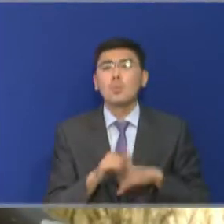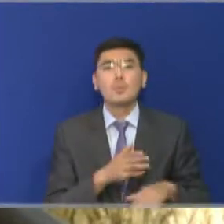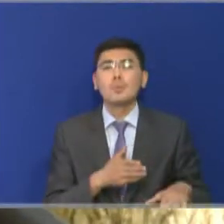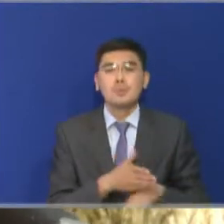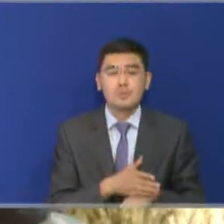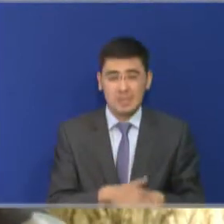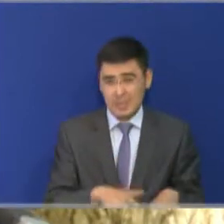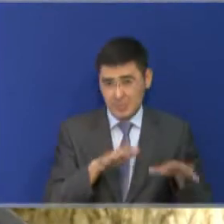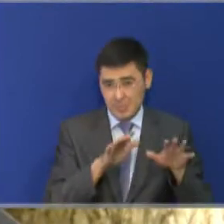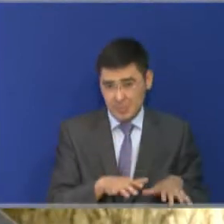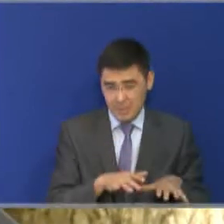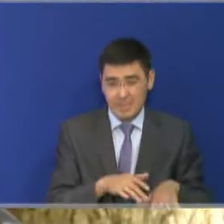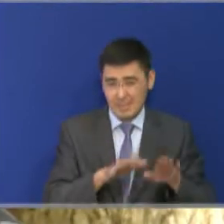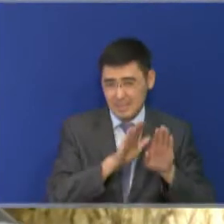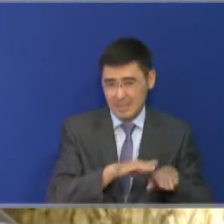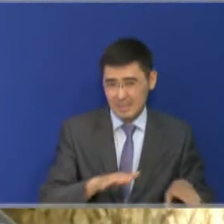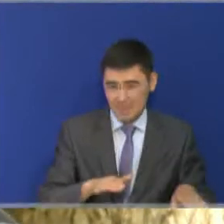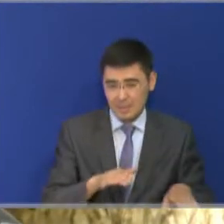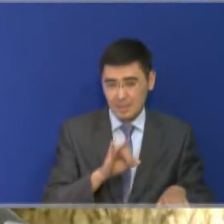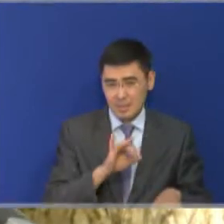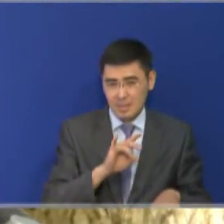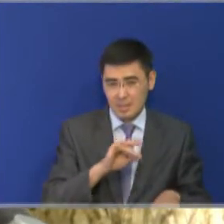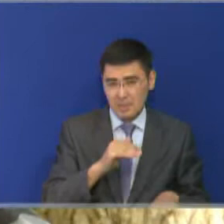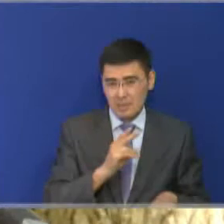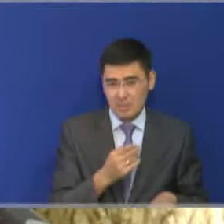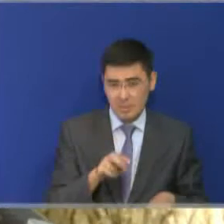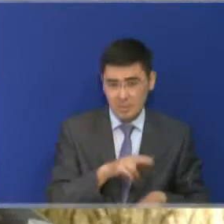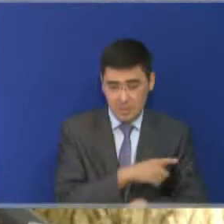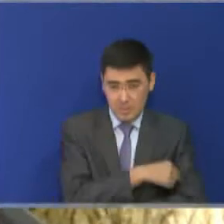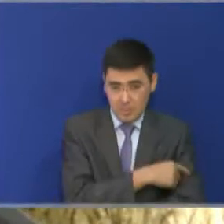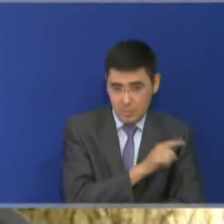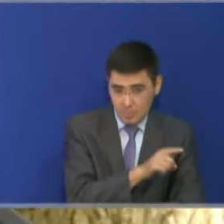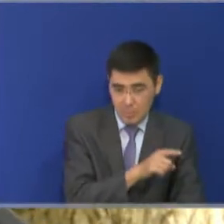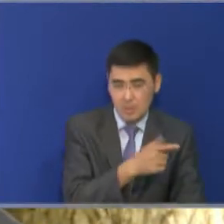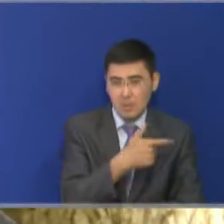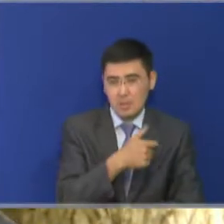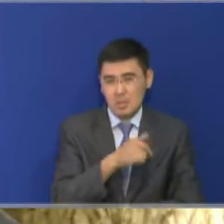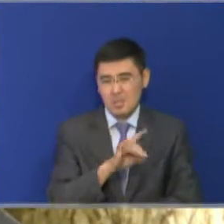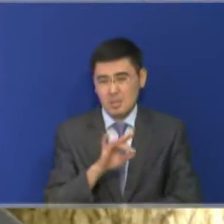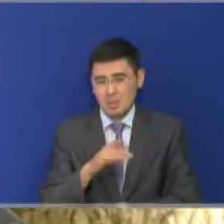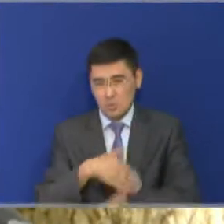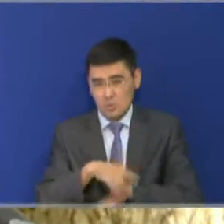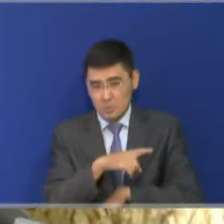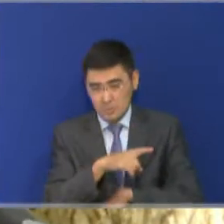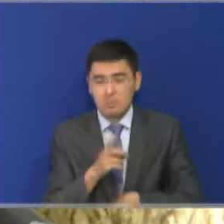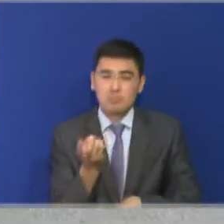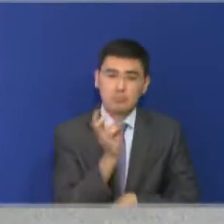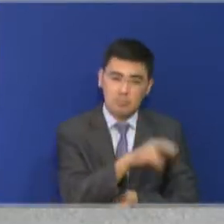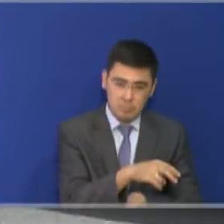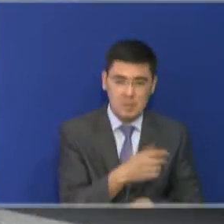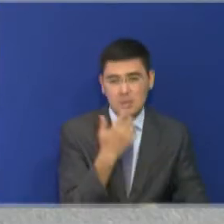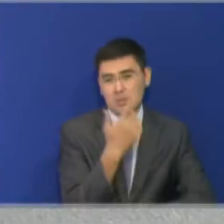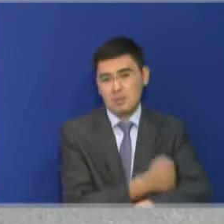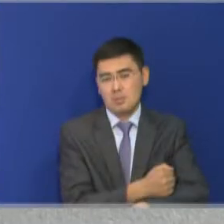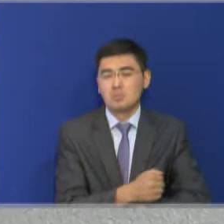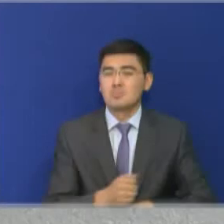жұқпалы аурулар ауруханасында Гагарин көшесі 254-ші үйде орналасқан. Сол жерде иммуноглобулин алуға болады.